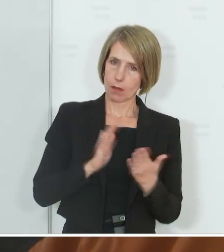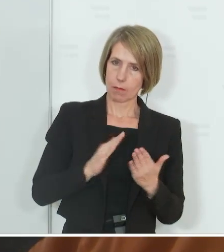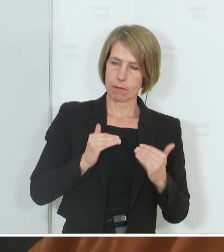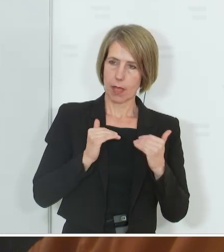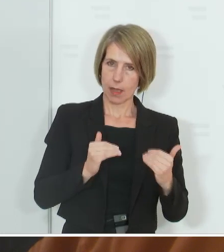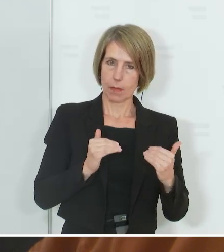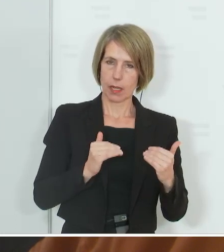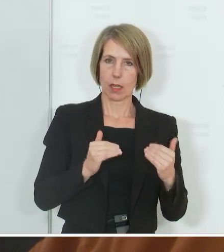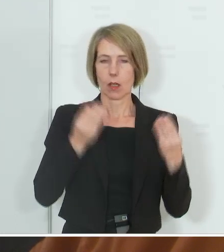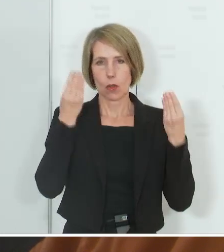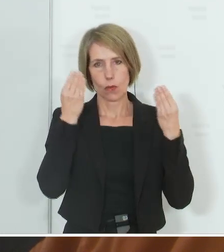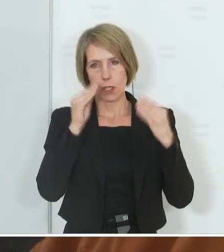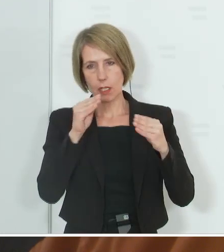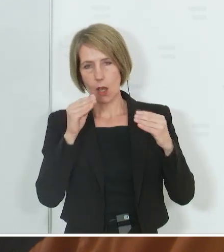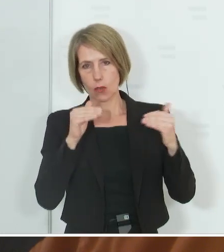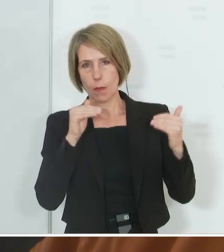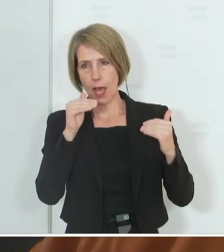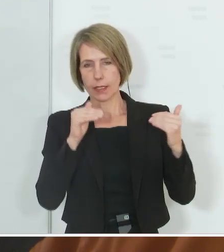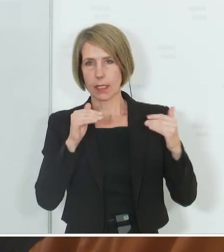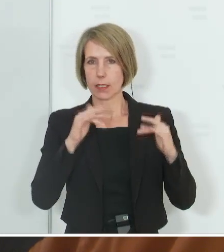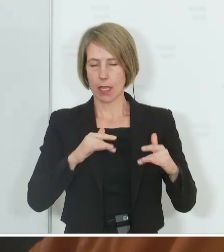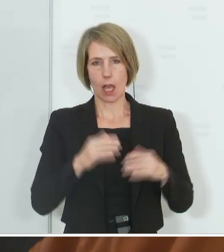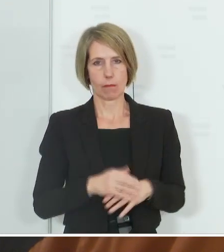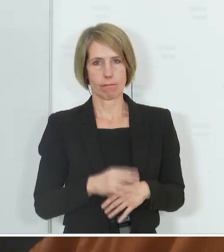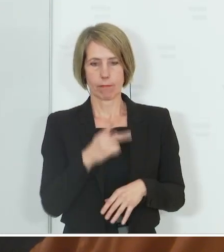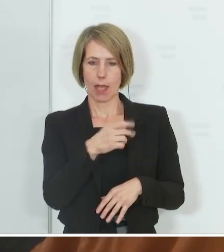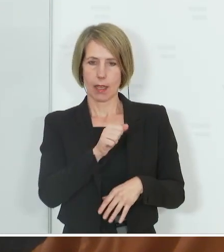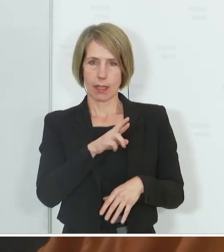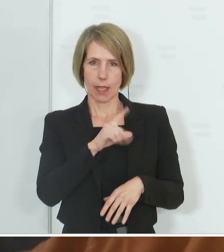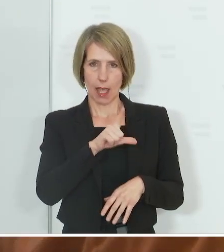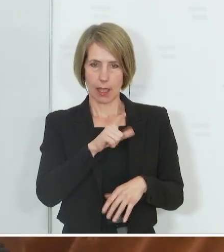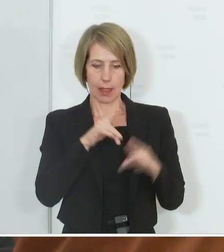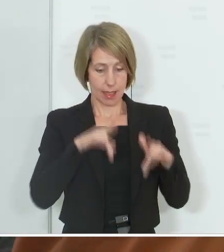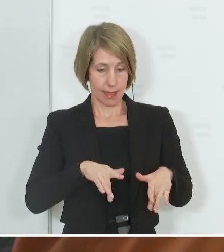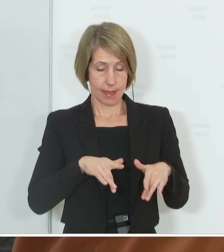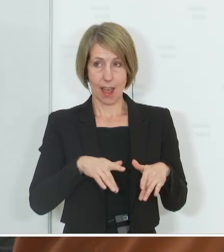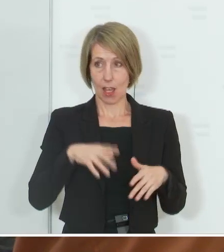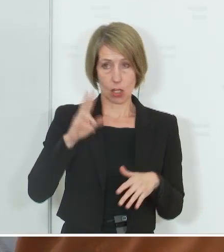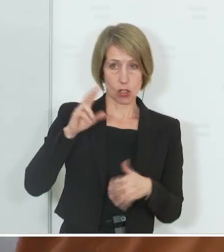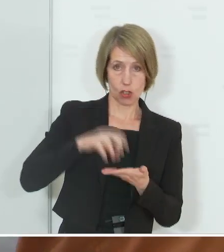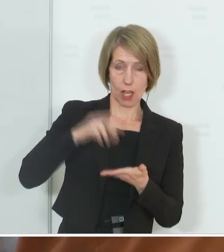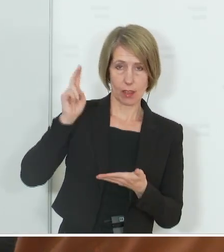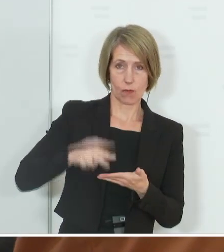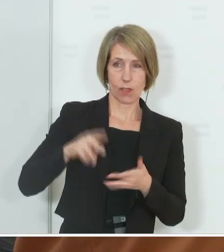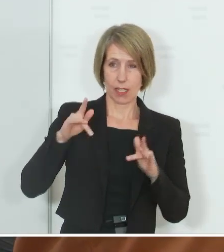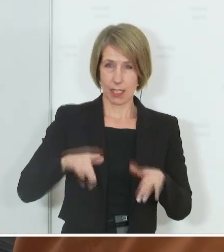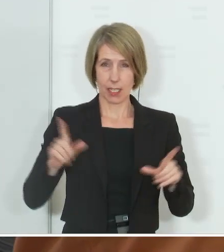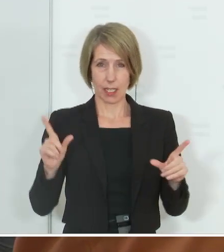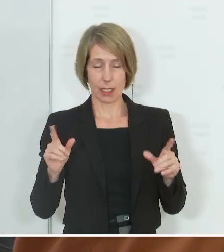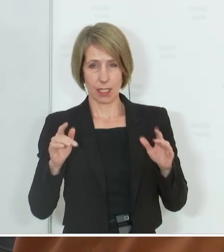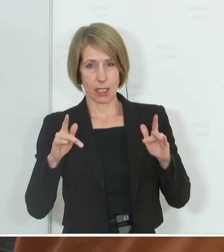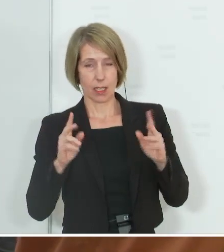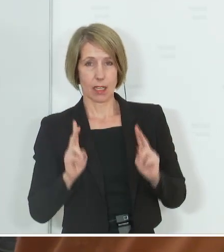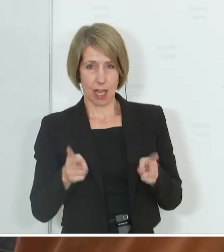die Vertrauensbasis betrifft. Karl, also hier jetzt in Wien zu sein, in dieser wunderbaren Stadt, um dieses Treffen mit dir abzuhalten